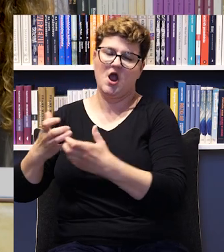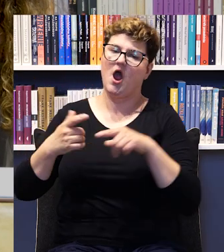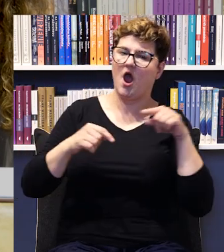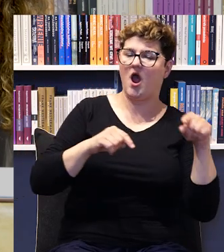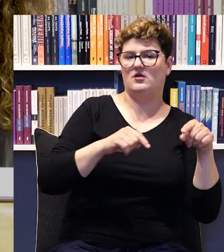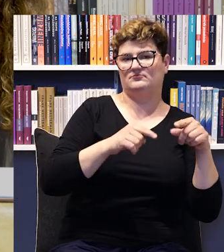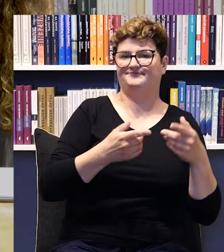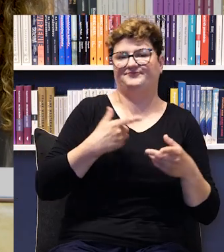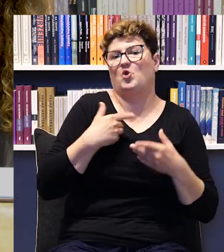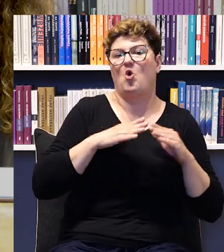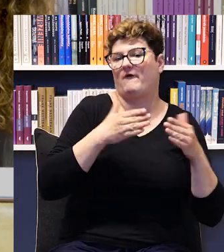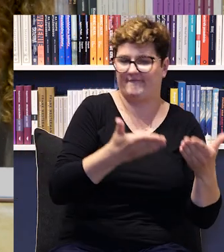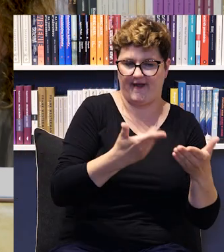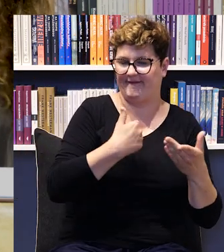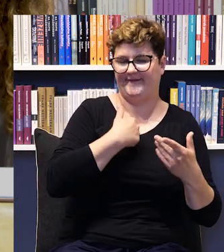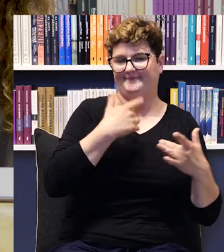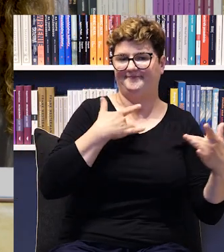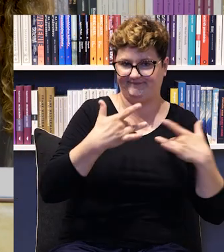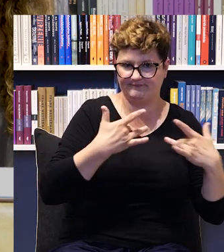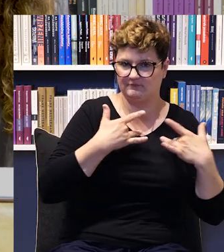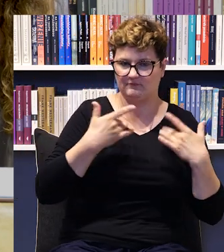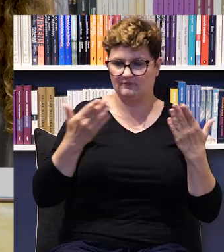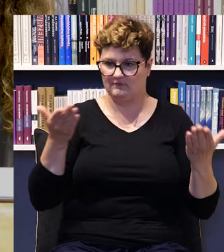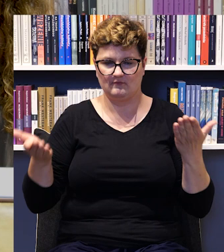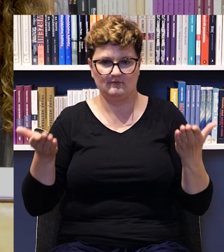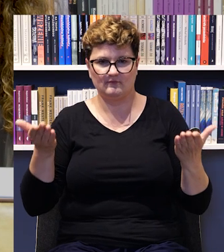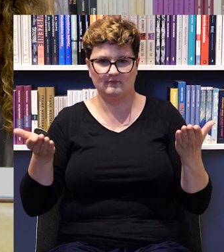ta narracja ofiary, no nie? I